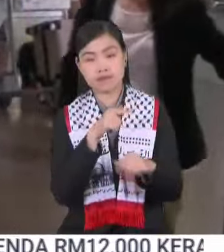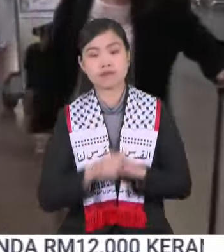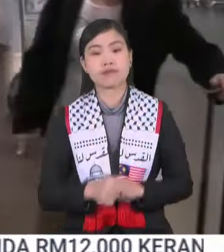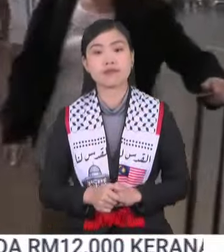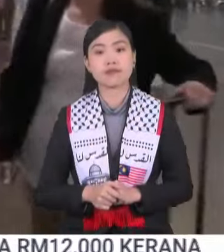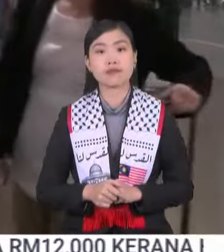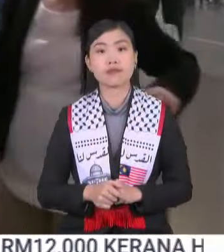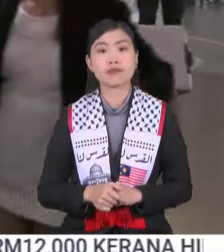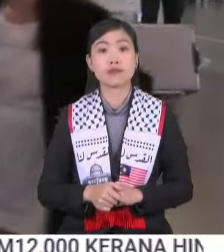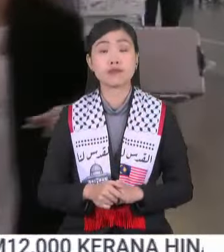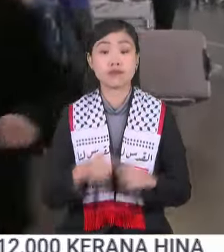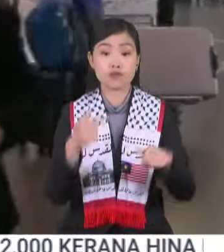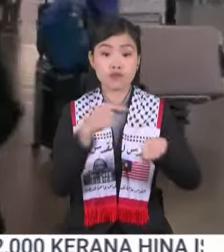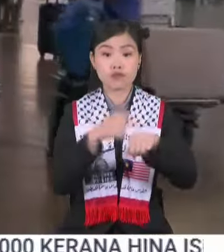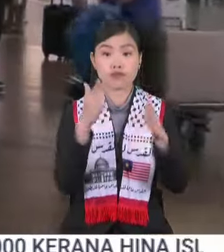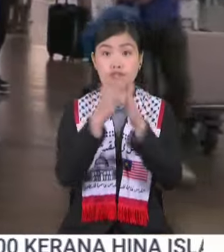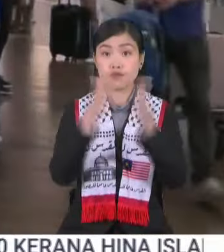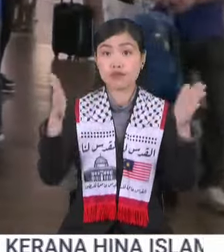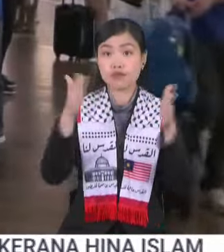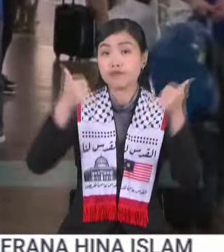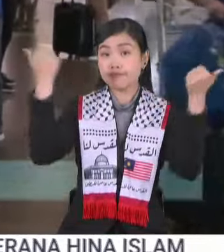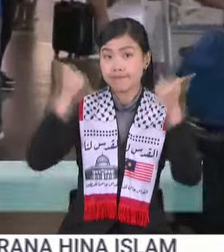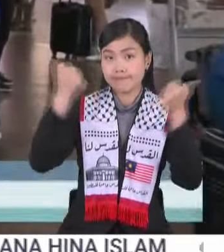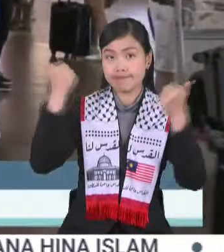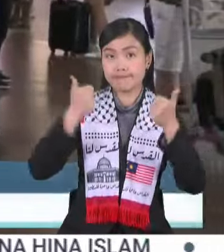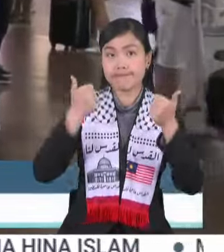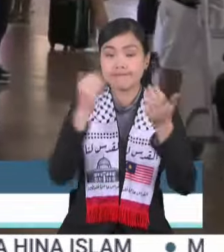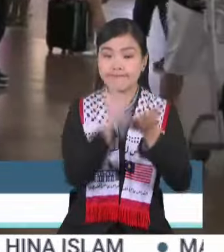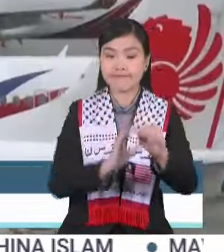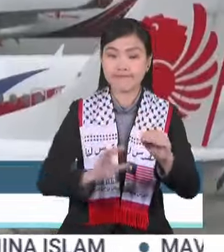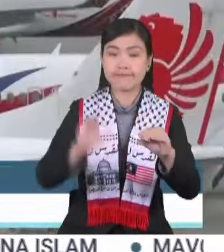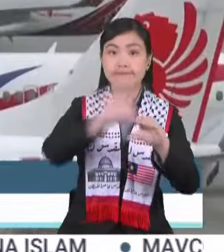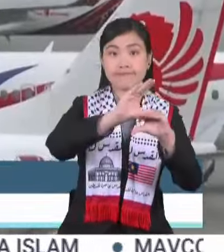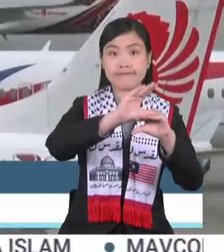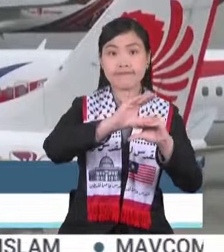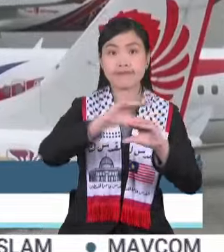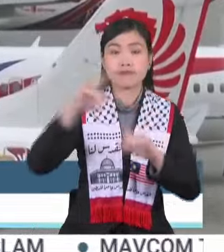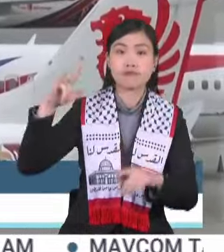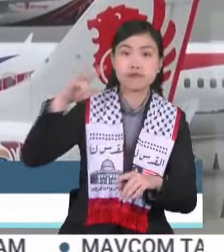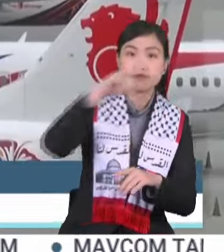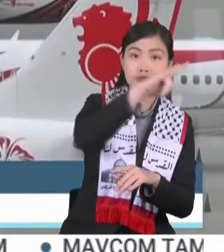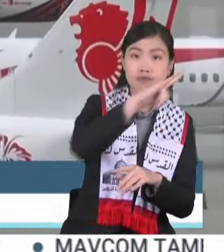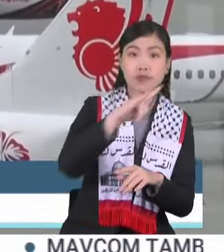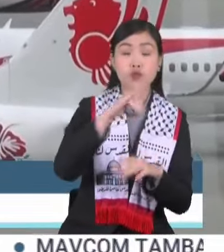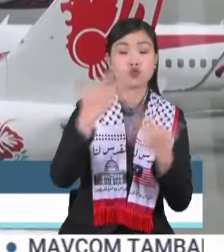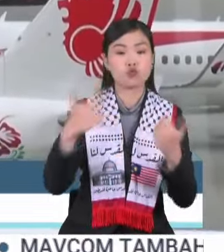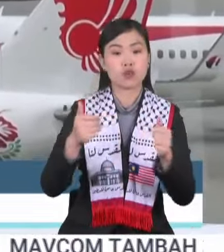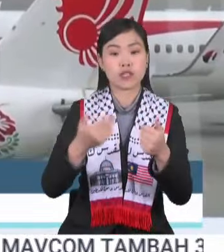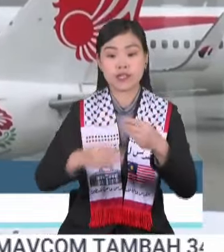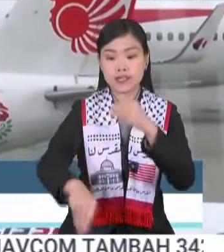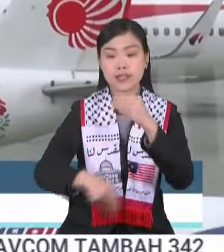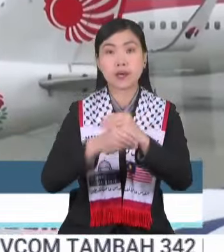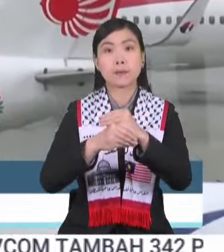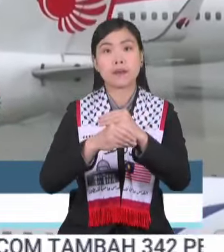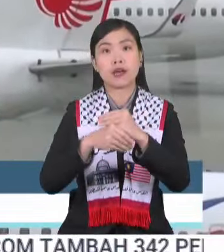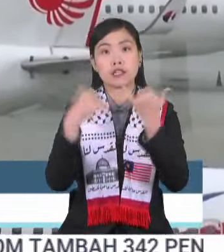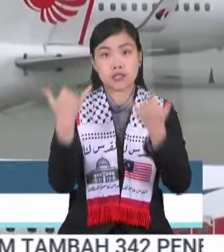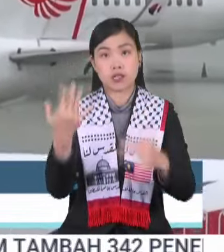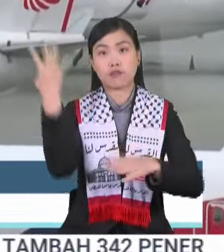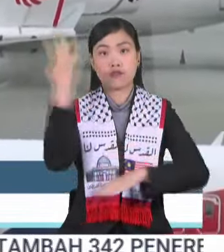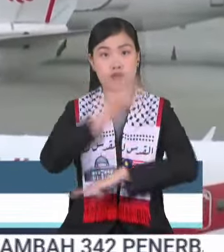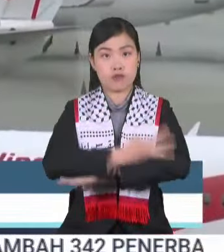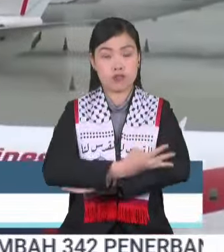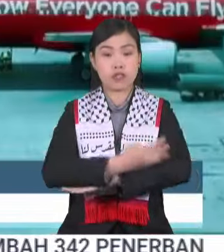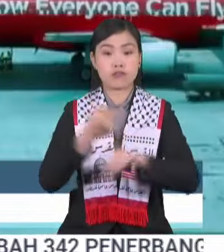Sempena aidilfitri tempoh bantuan subsidi penerbangan dilanjutkan dari tiga kepada empat hari iaitu 6 hingga 9